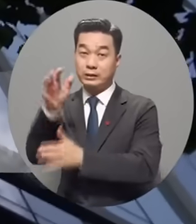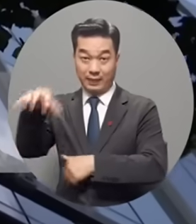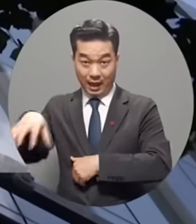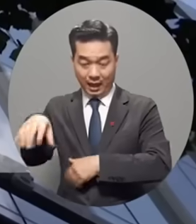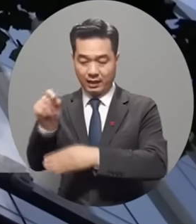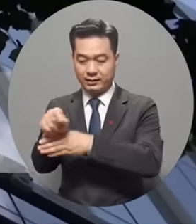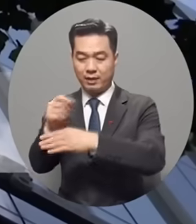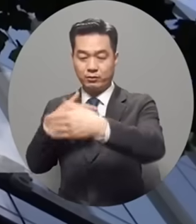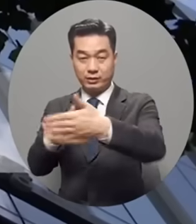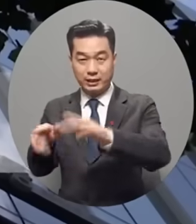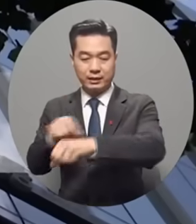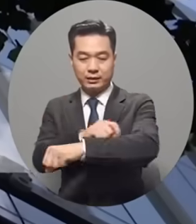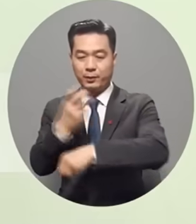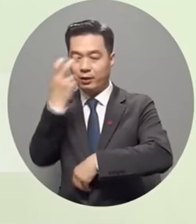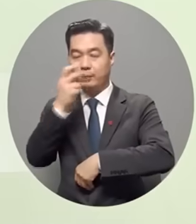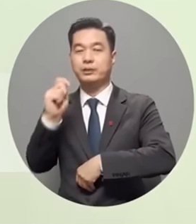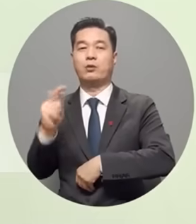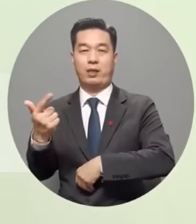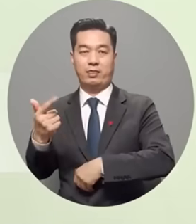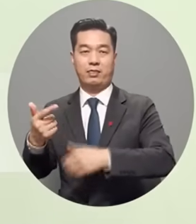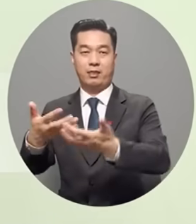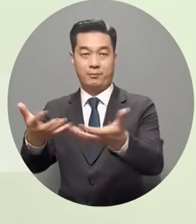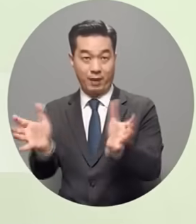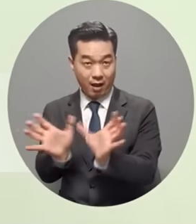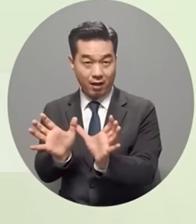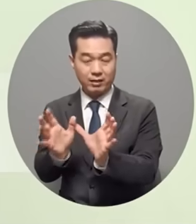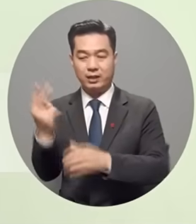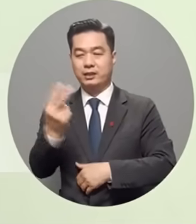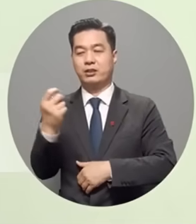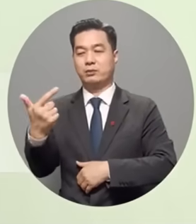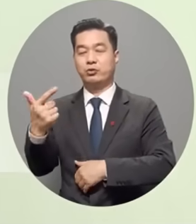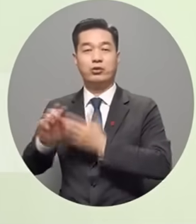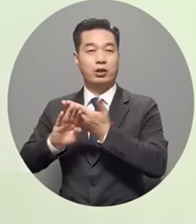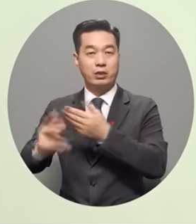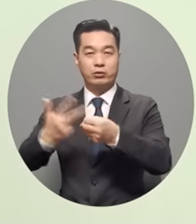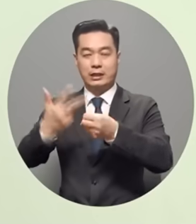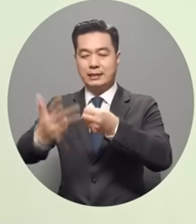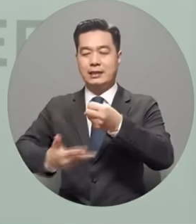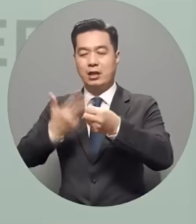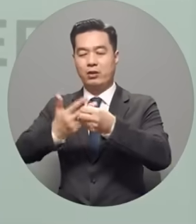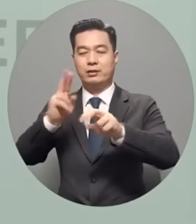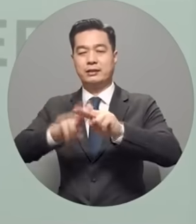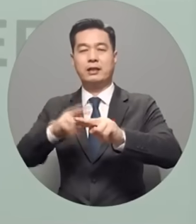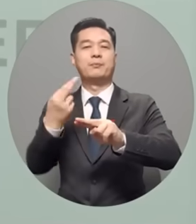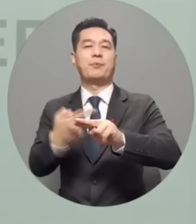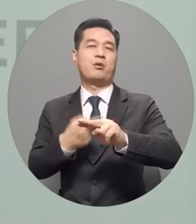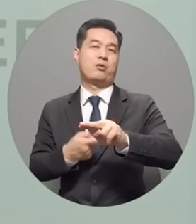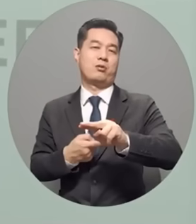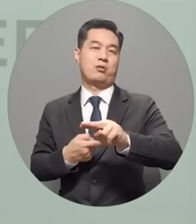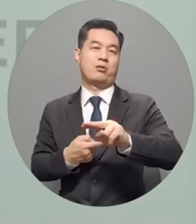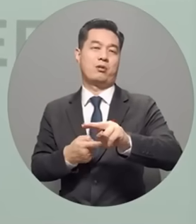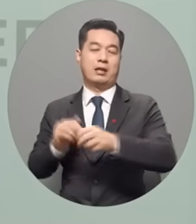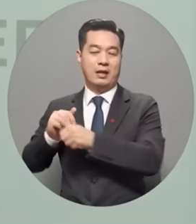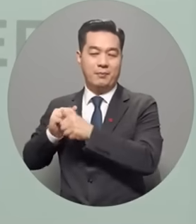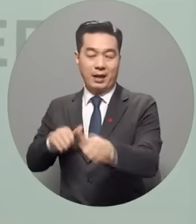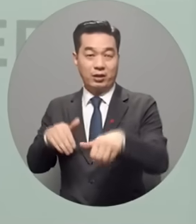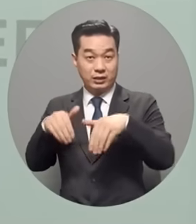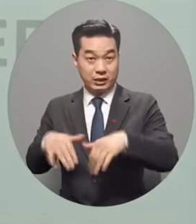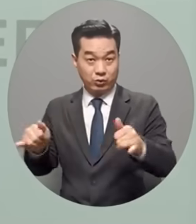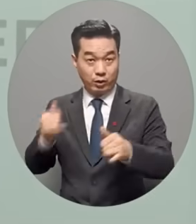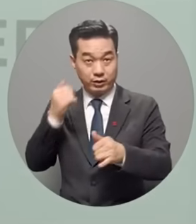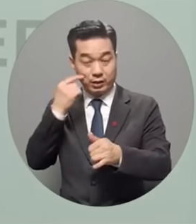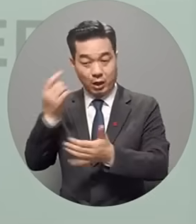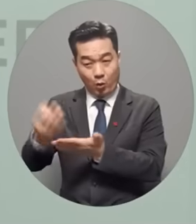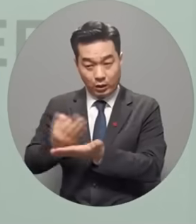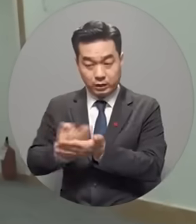사무실을 두고 있는 특별감찰관은 지난 2016년 이후 7년째 공석입니다. 파견 직원 월급과 관리비